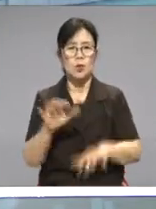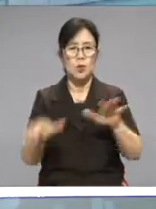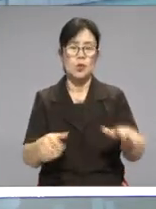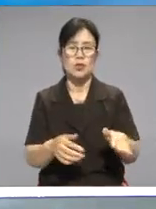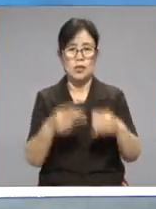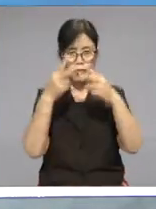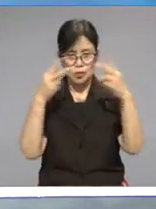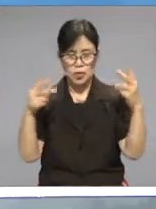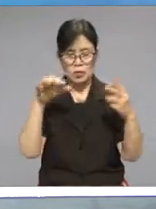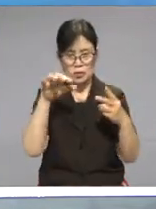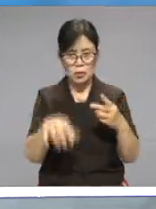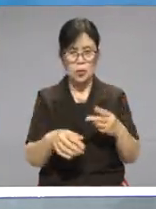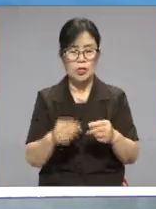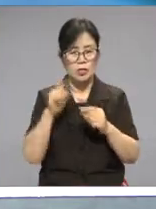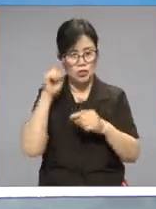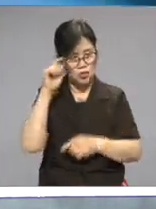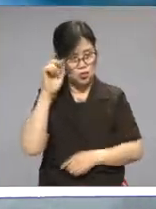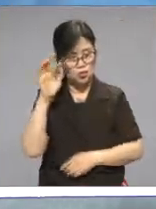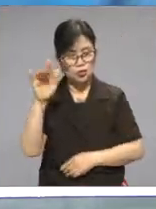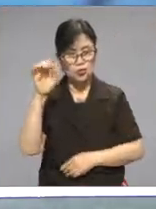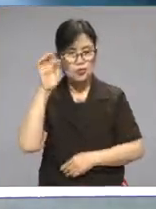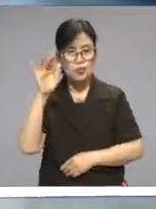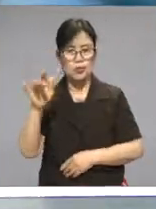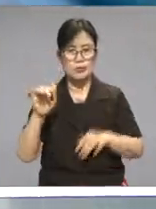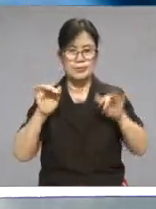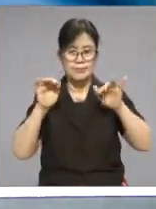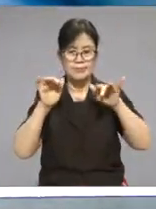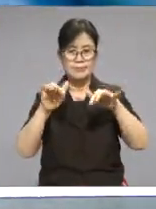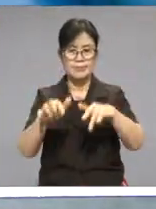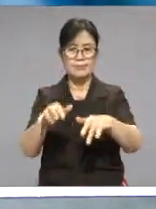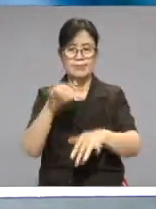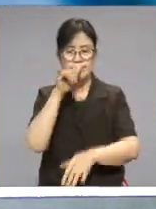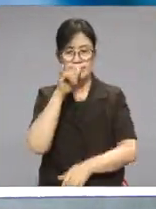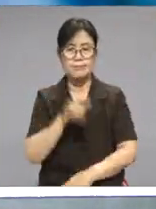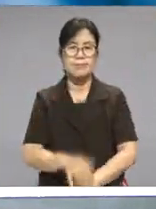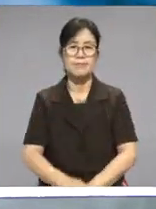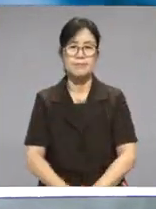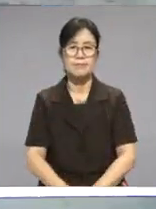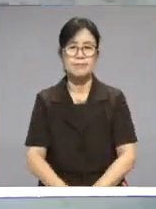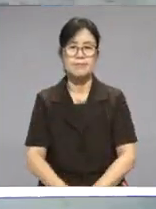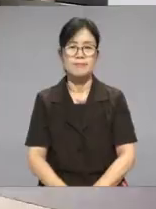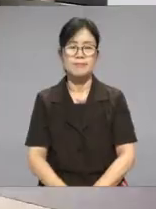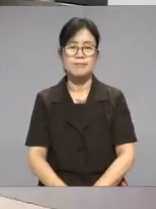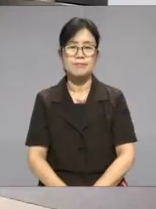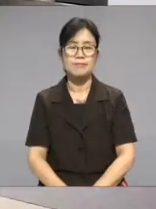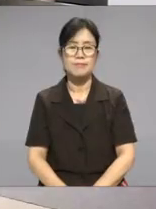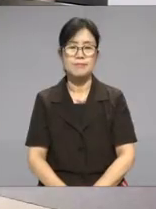마련된 분향소에서는 추모 발길이 이어졌습니다. 첫 소식 김대영 기자입니다.